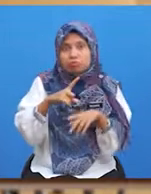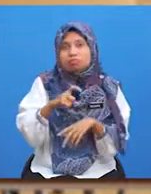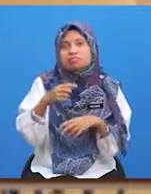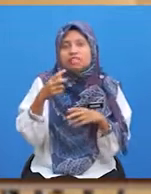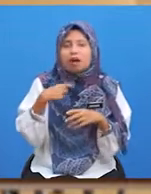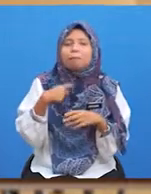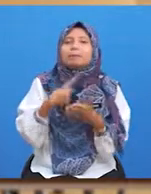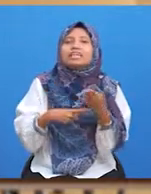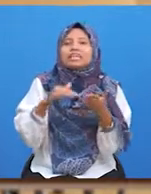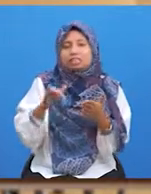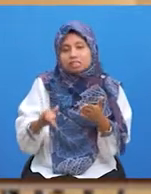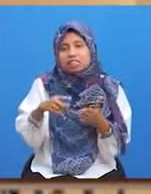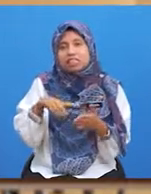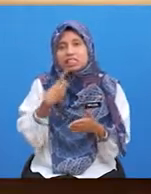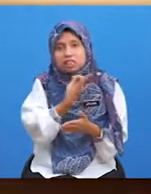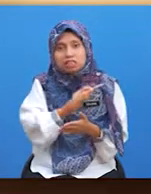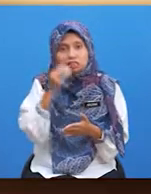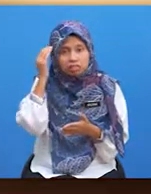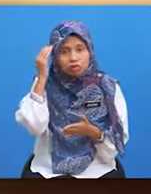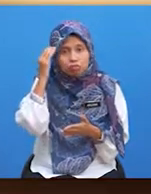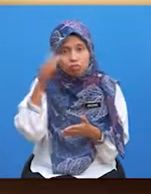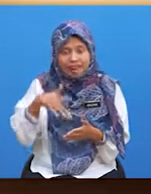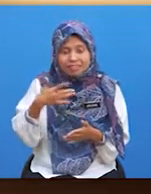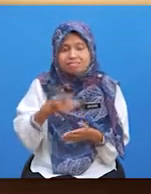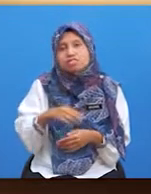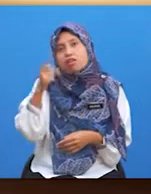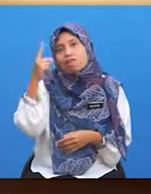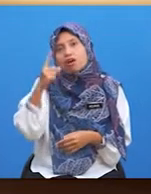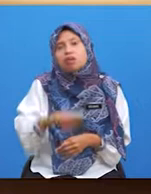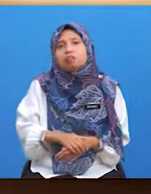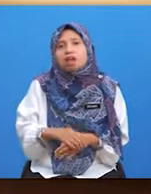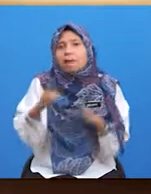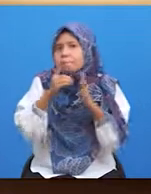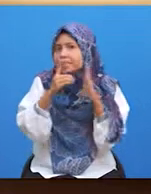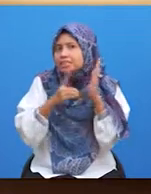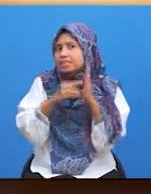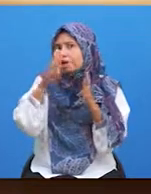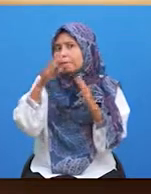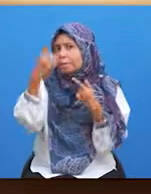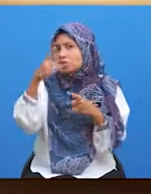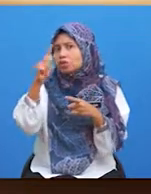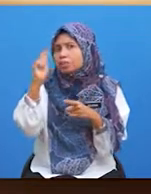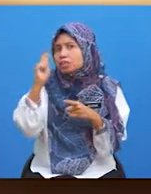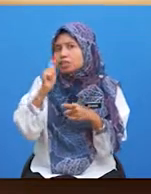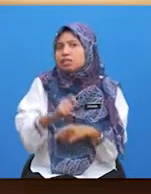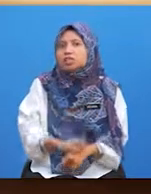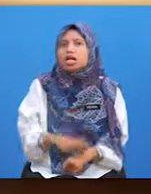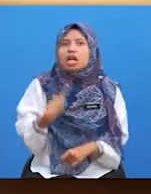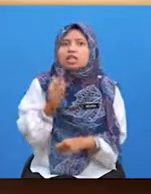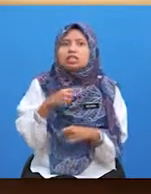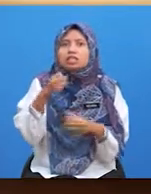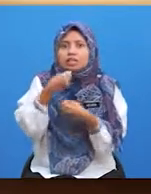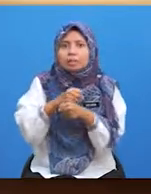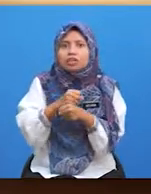tanggapan kita kepada isu. Contohnya, berdasarkan 4 jawapan tadi, kita